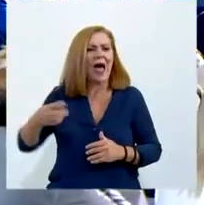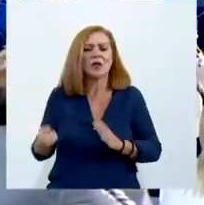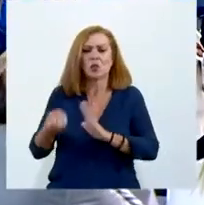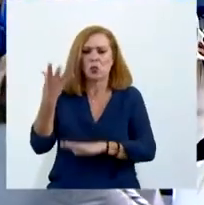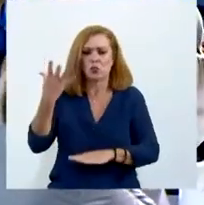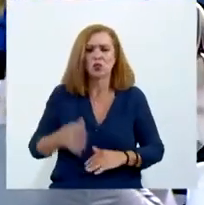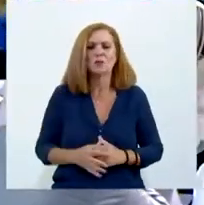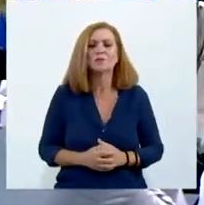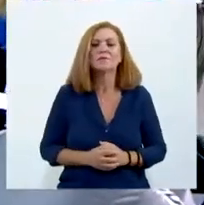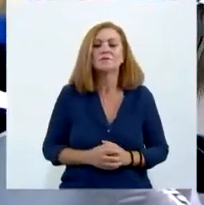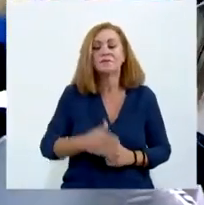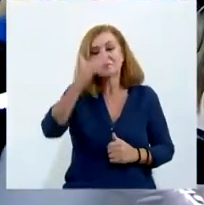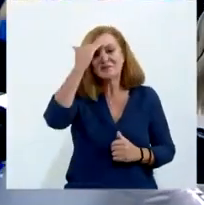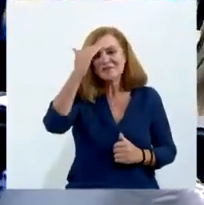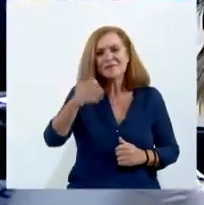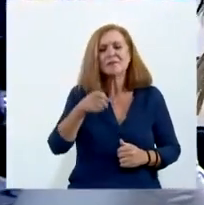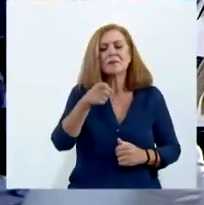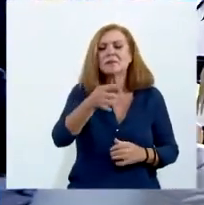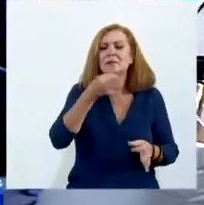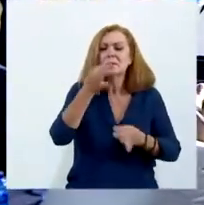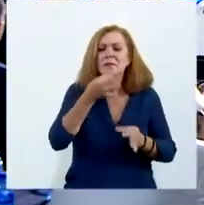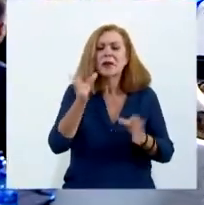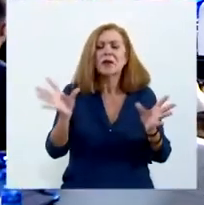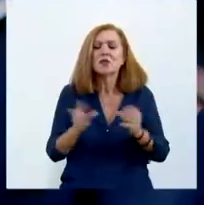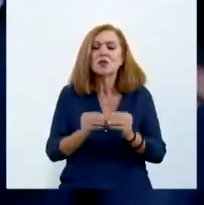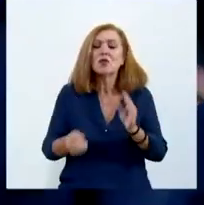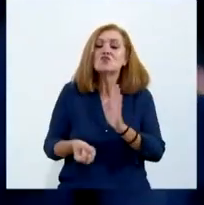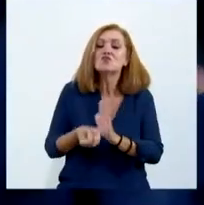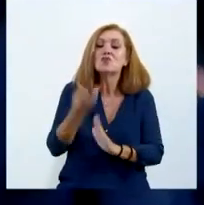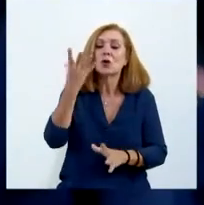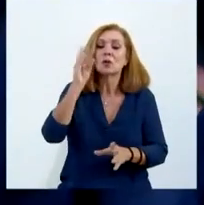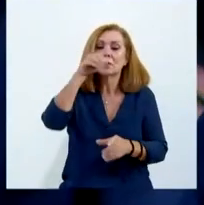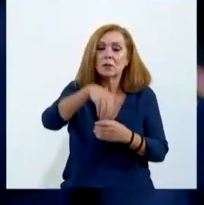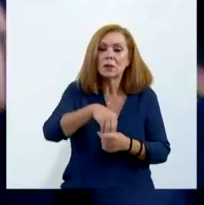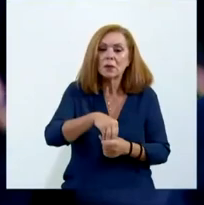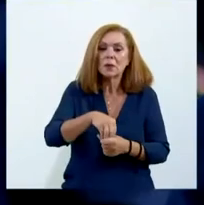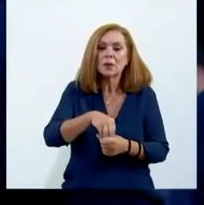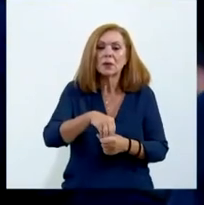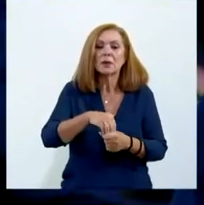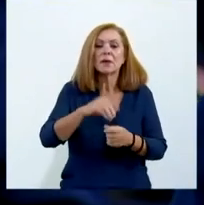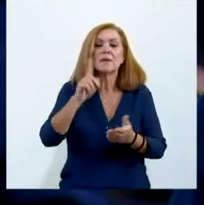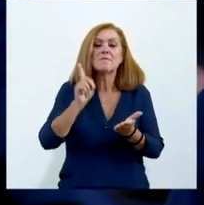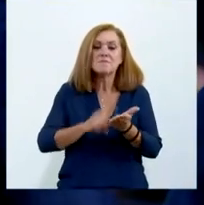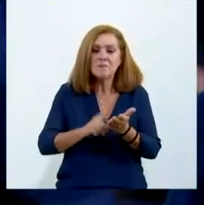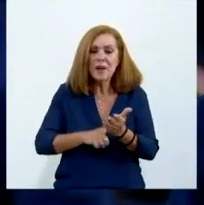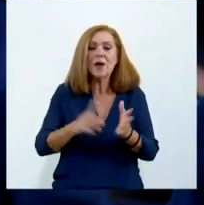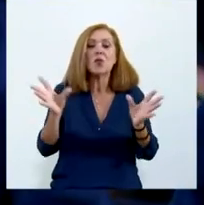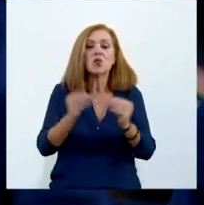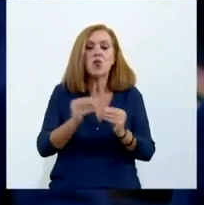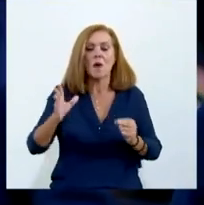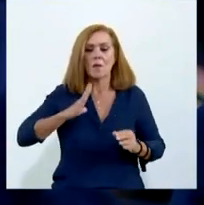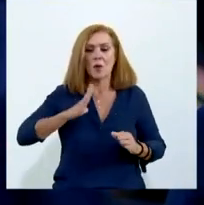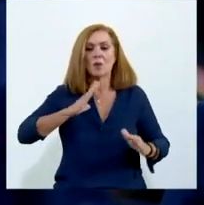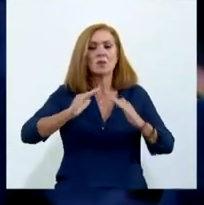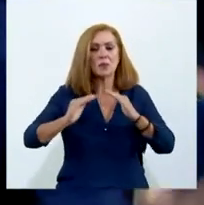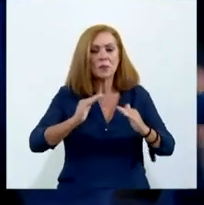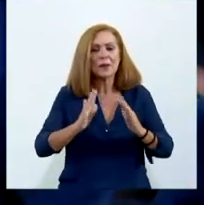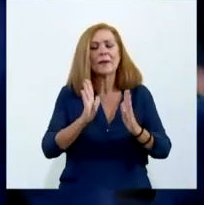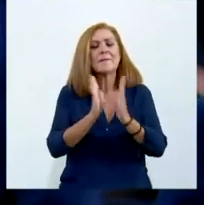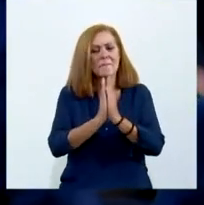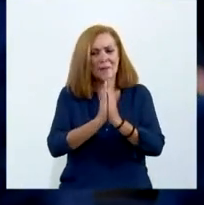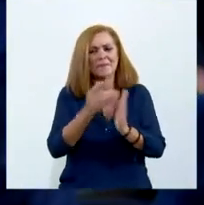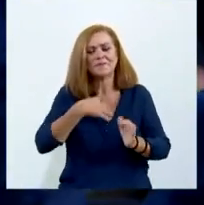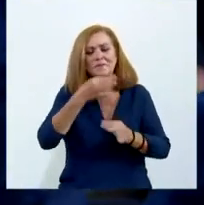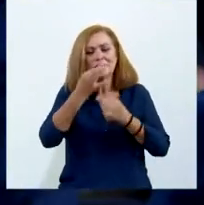κύριε Πρόεδρε και από μένα. Μιλήσατε για νέες παρεμβάσεις που προγραμματίζετε να κάνετε στην πολιτική προστασία. Επιτρέψτε μου να σας πάω πιο